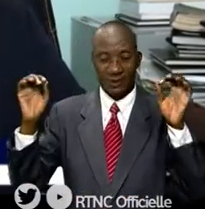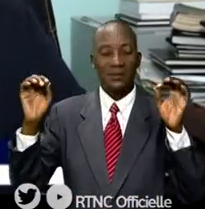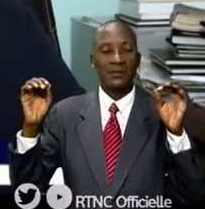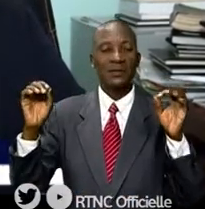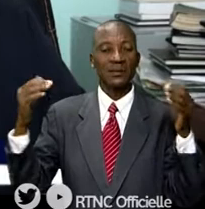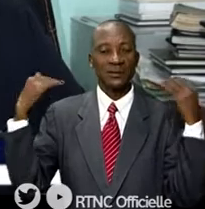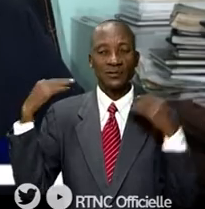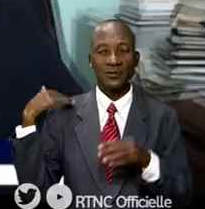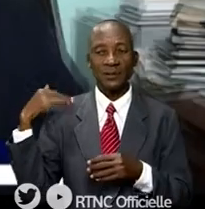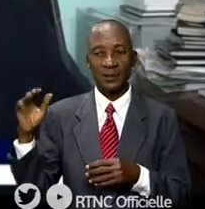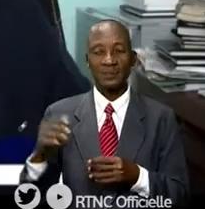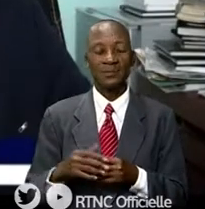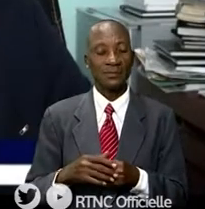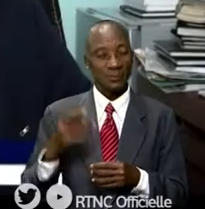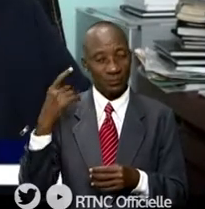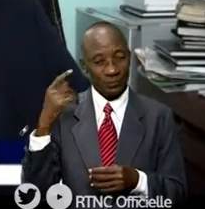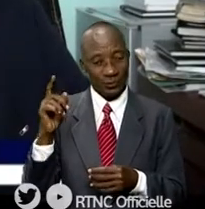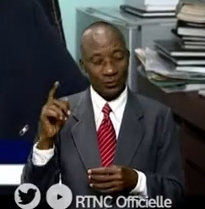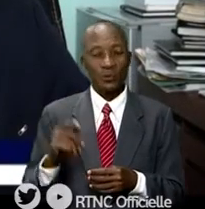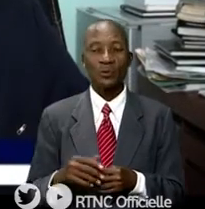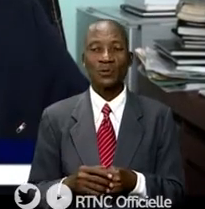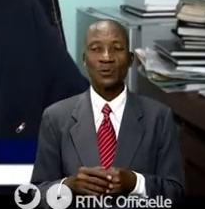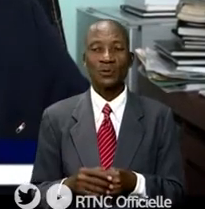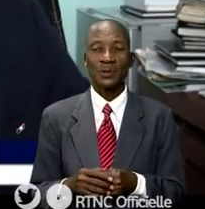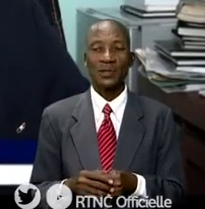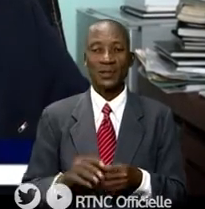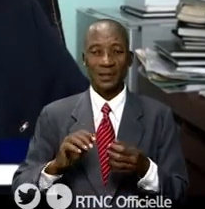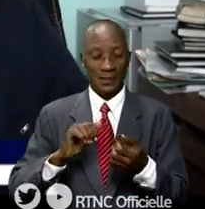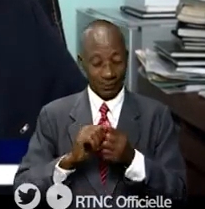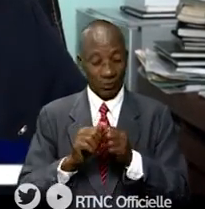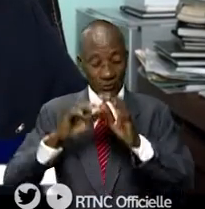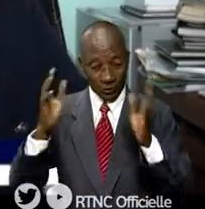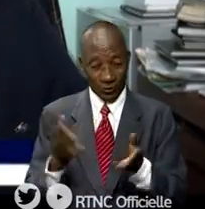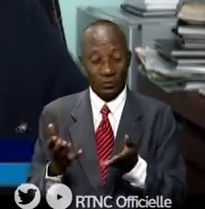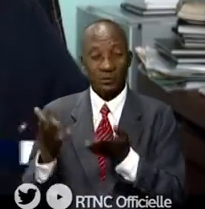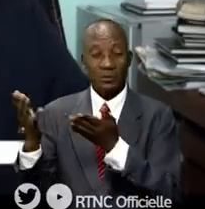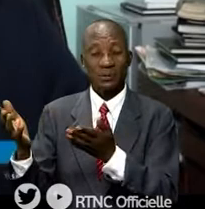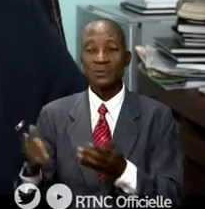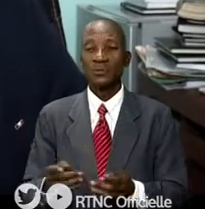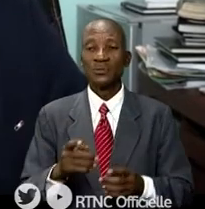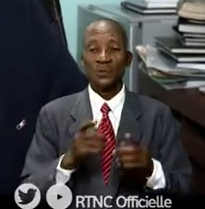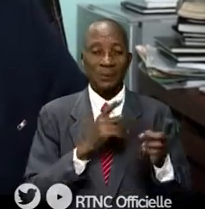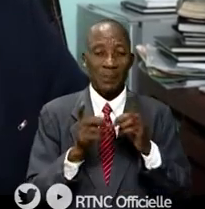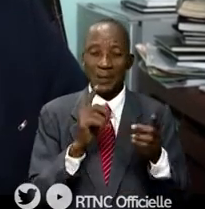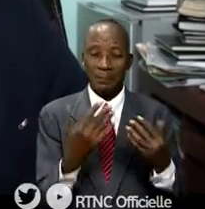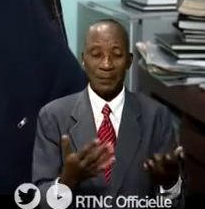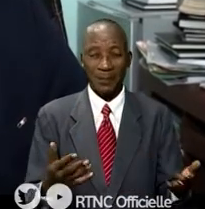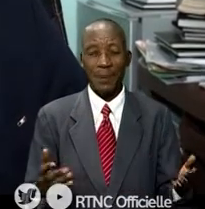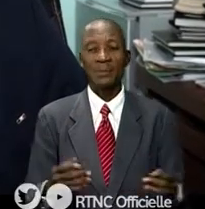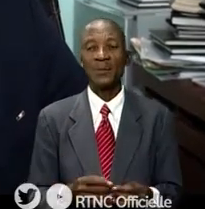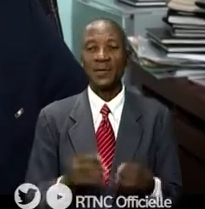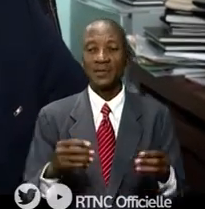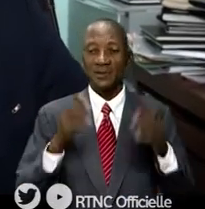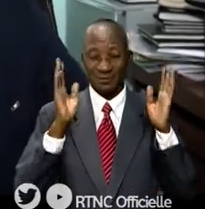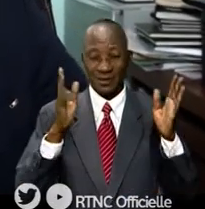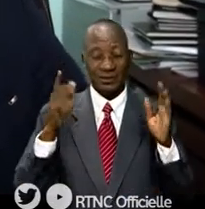par voie de pétition, la persistance des crises inutilement qui risquerait de mettre à mal